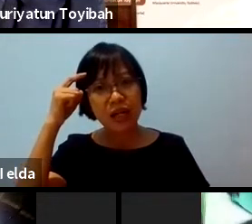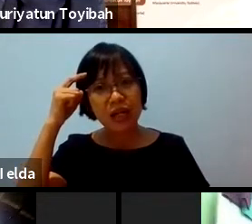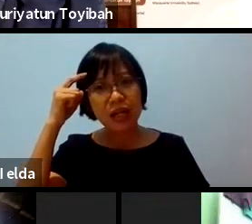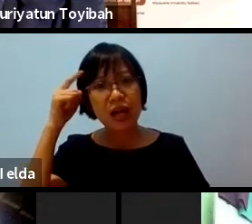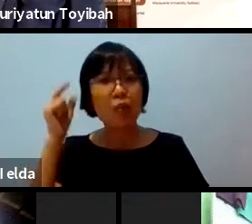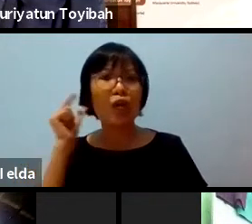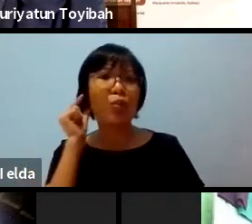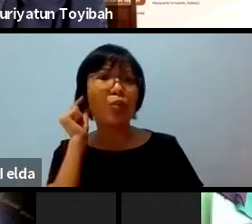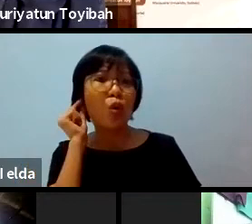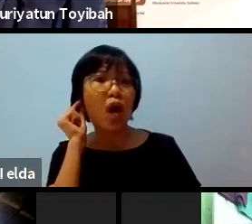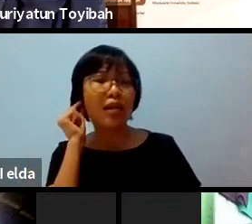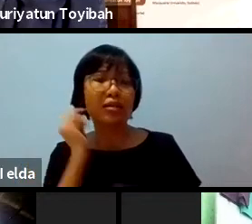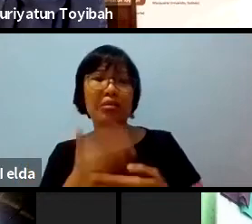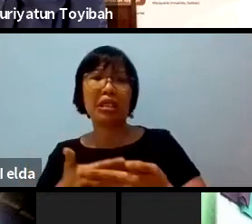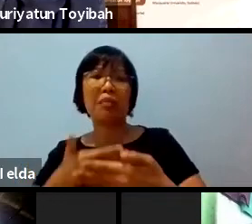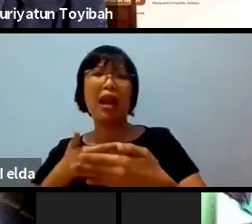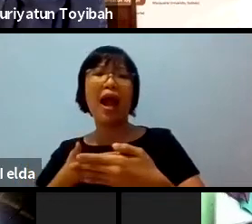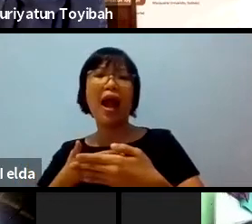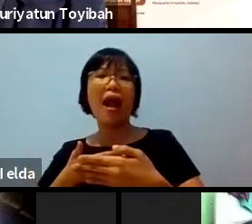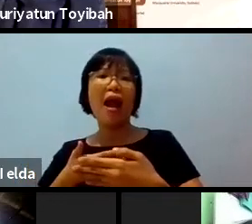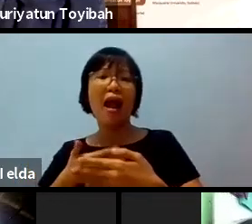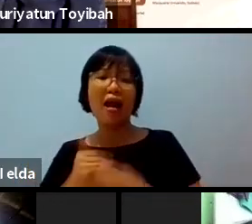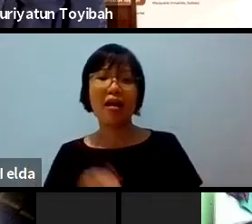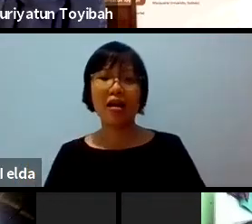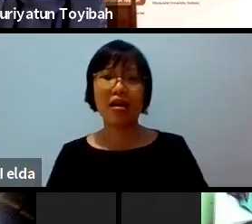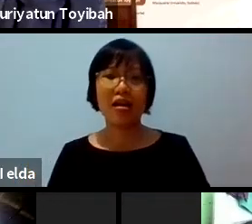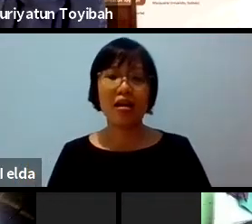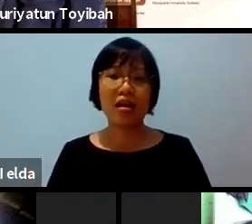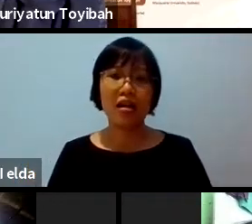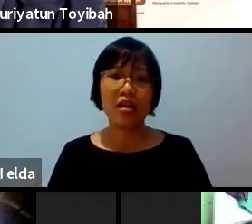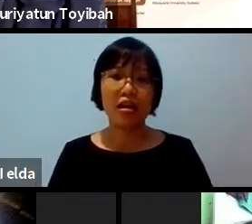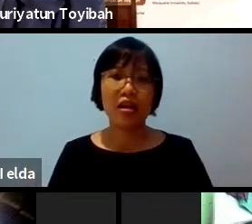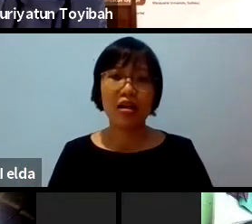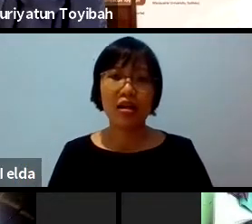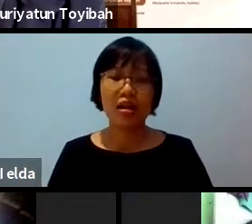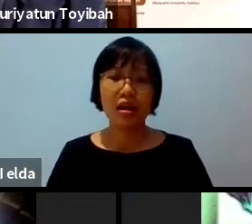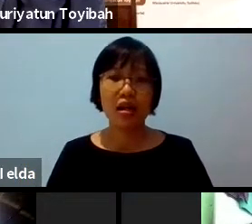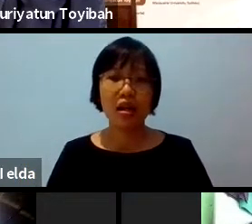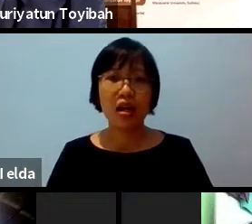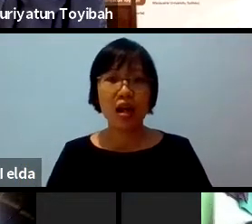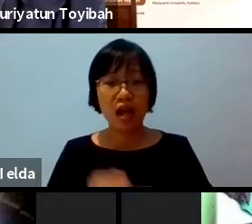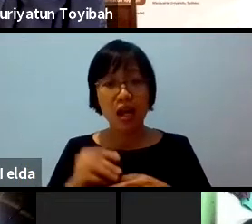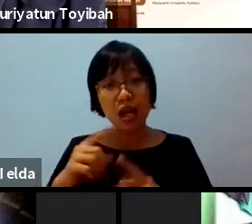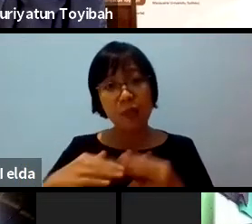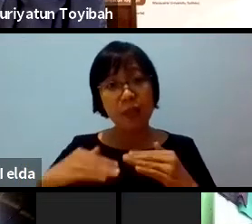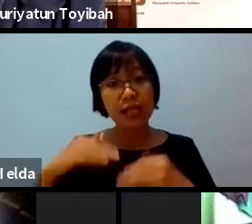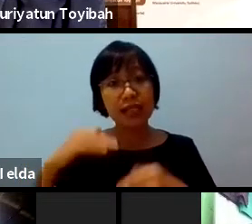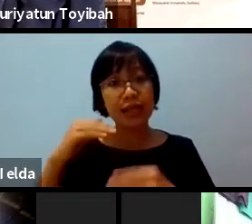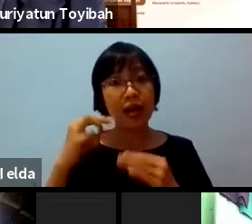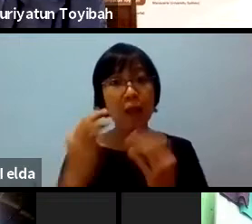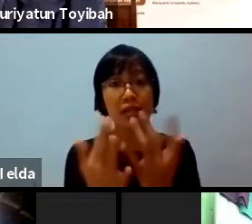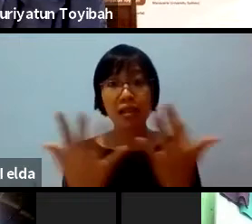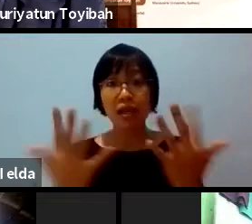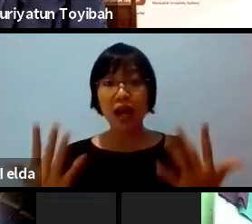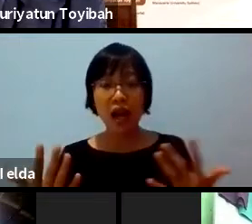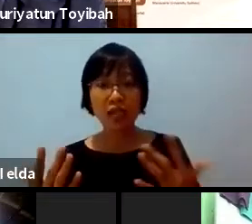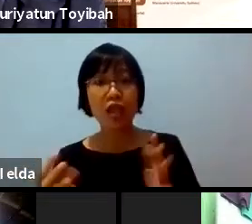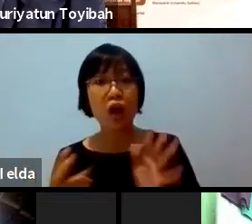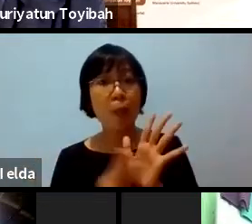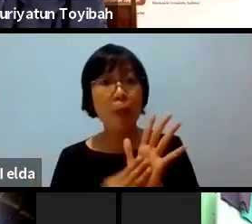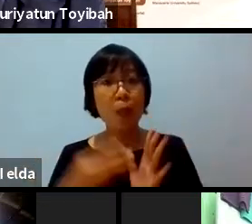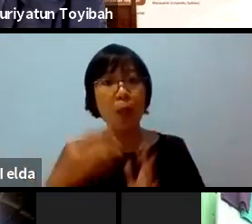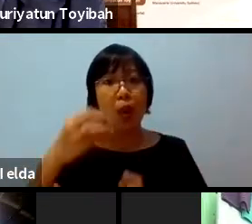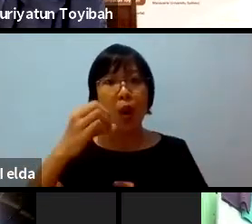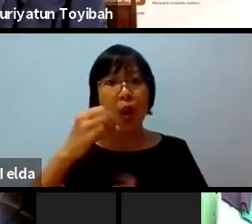sebagainya yang terjadi dalam masyarakat masyarakat Kamoro ya. Kemudian tadi